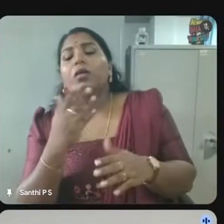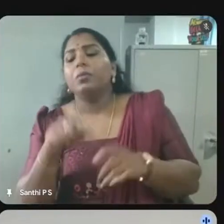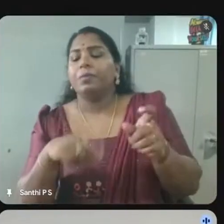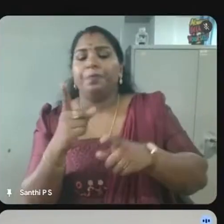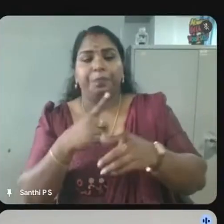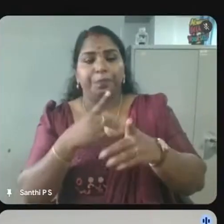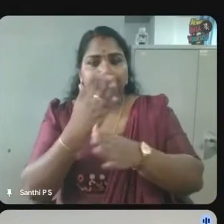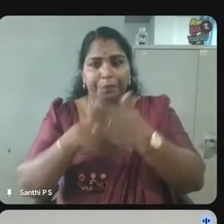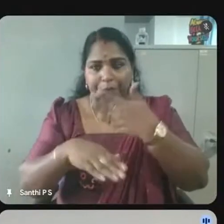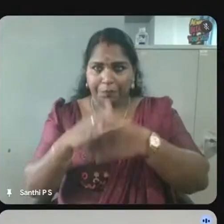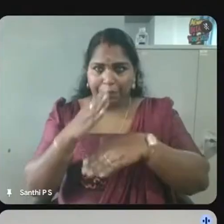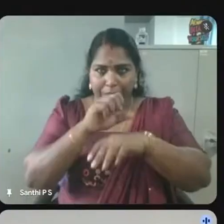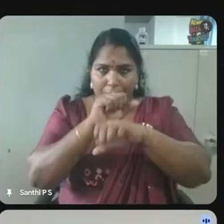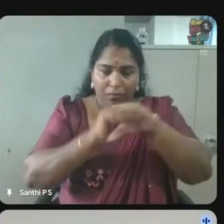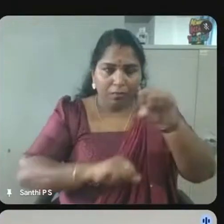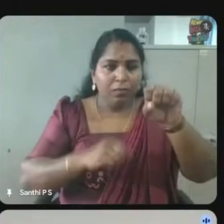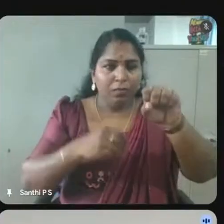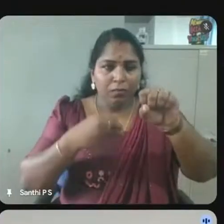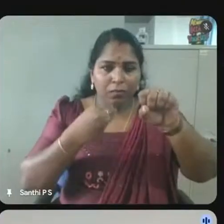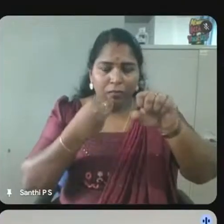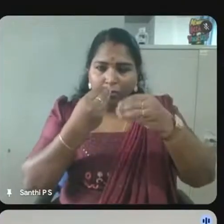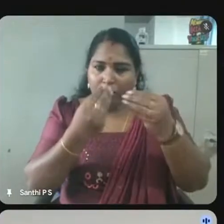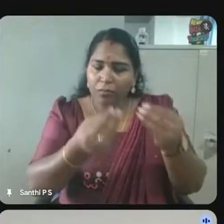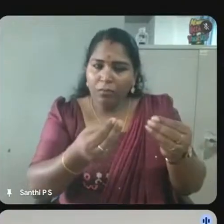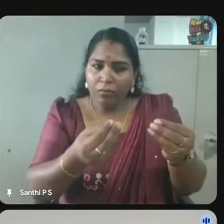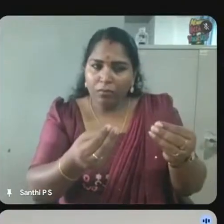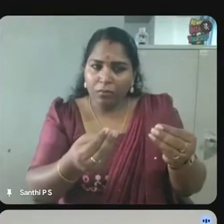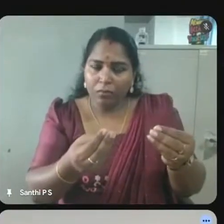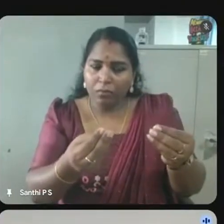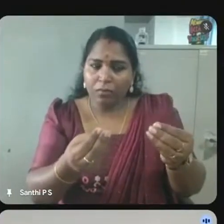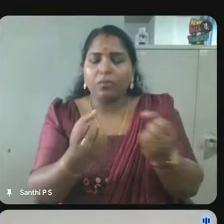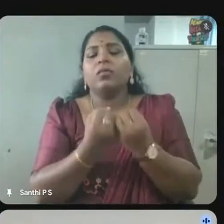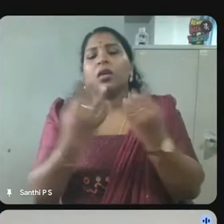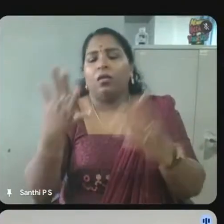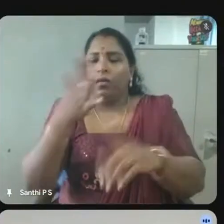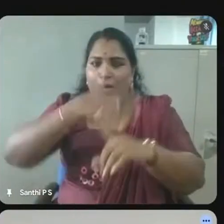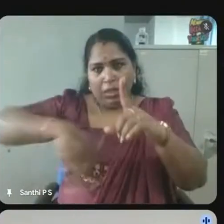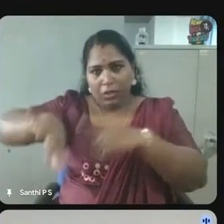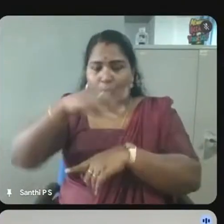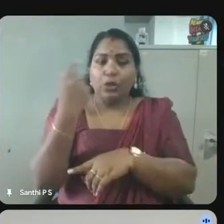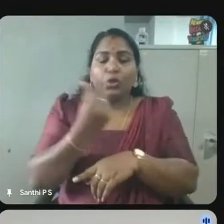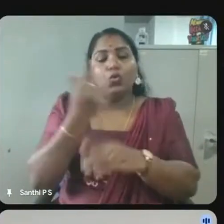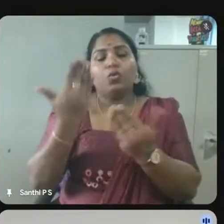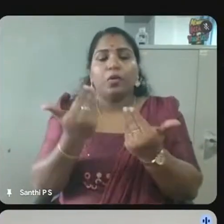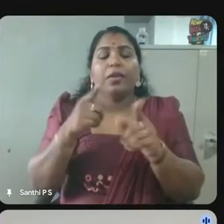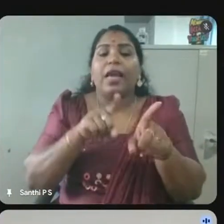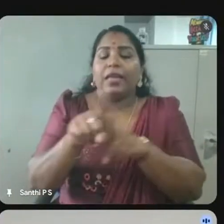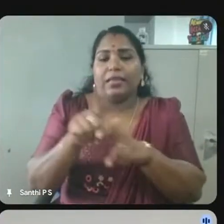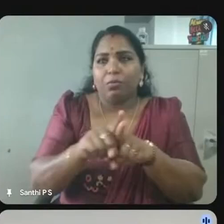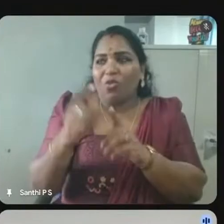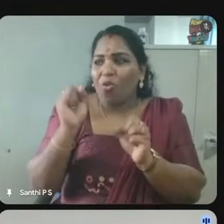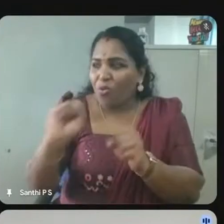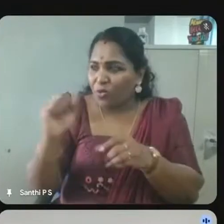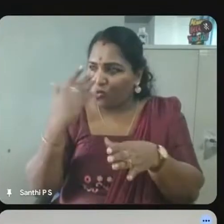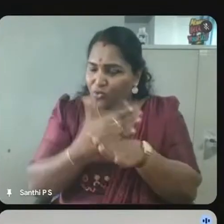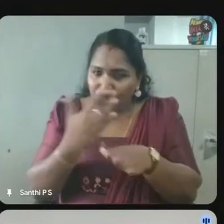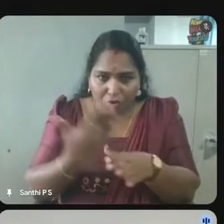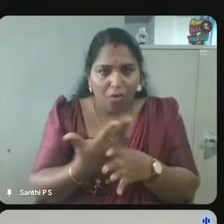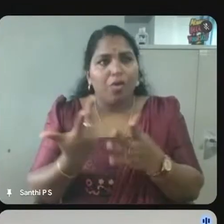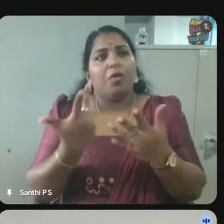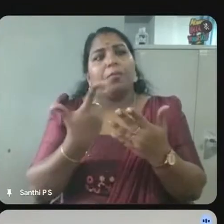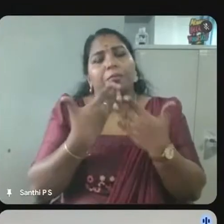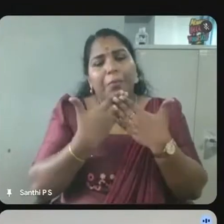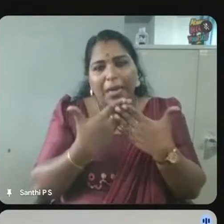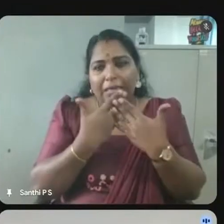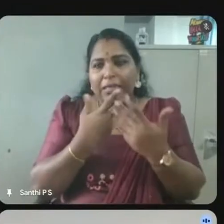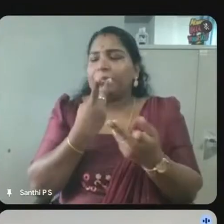ഡിസബിലിറ്റി സർട്ടിഫിക്കറ്റ് കൊടുക്കുകയാണെങ്കിൽ അവർക്കത് പല സ്ഥലങ്ങളിലും ഉപയോഗിക്കാനും അവർക്കായിട്ടുള്ള പല അഡ്വാൻറ്റേജസും പല